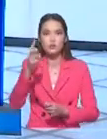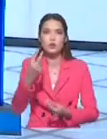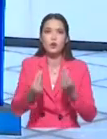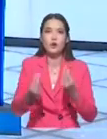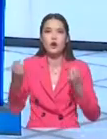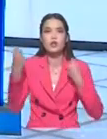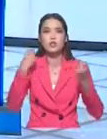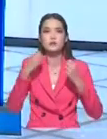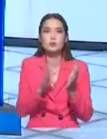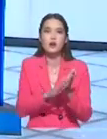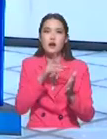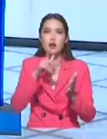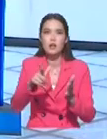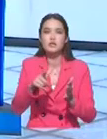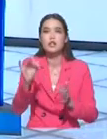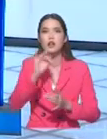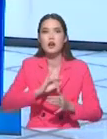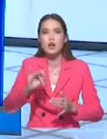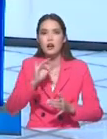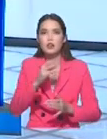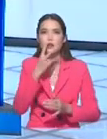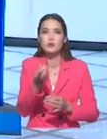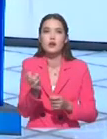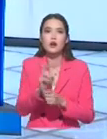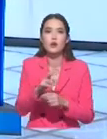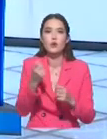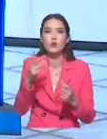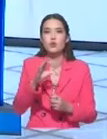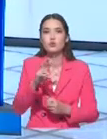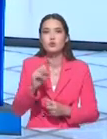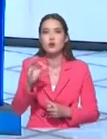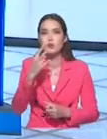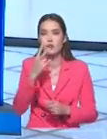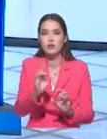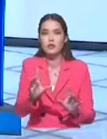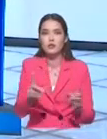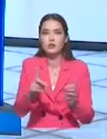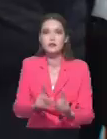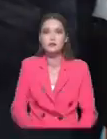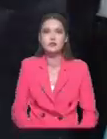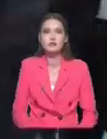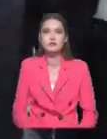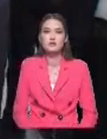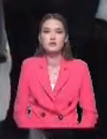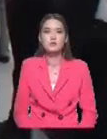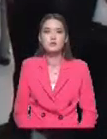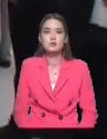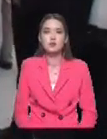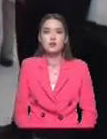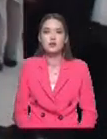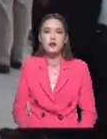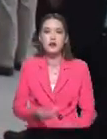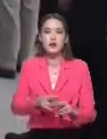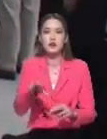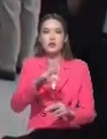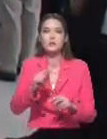спорттық ойындарды тамашалат, ата жұртқа аңсарауып келген бауырлармен Сүндет Оралбек тілдесті. Ата мекенге келген